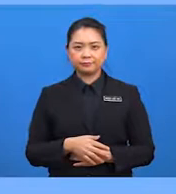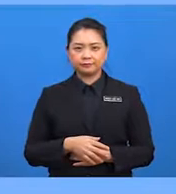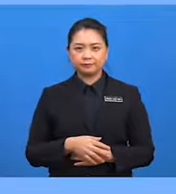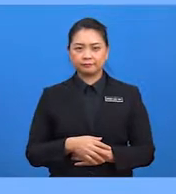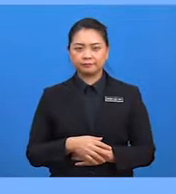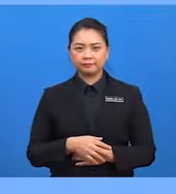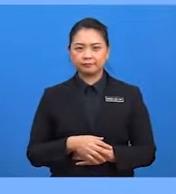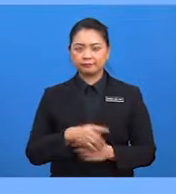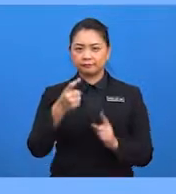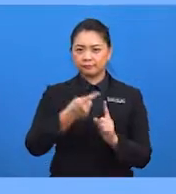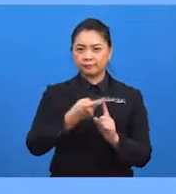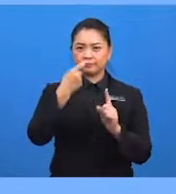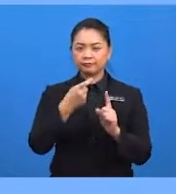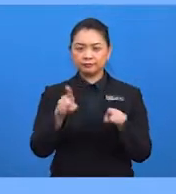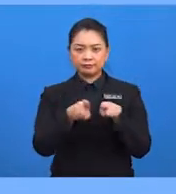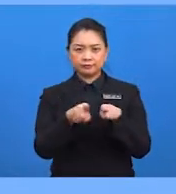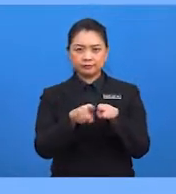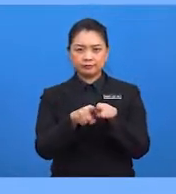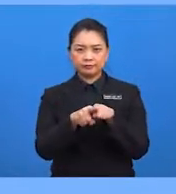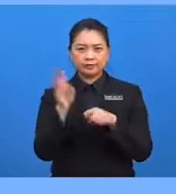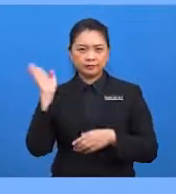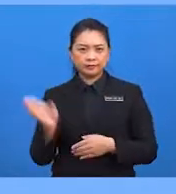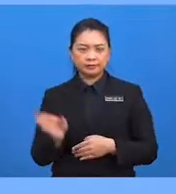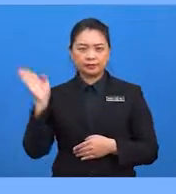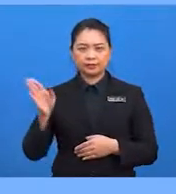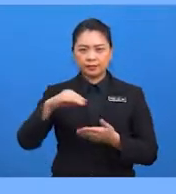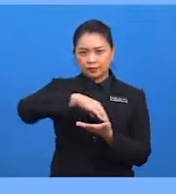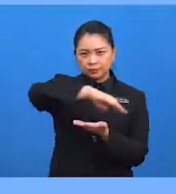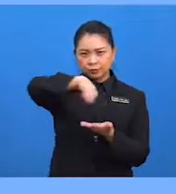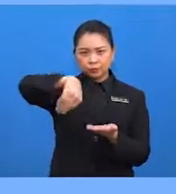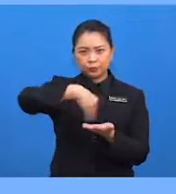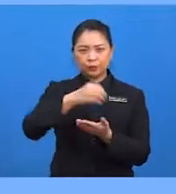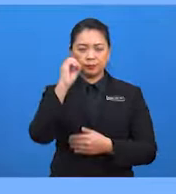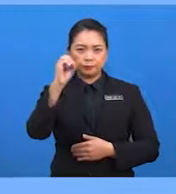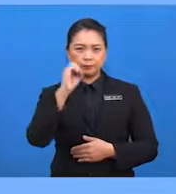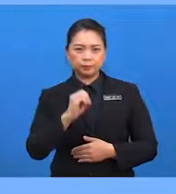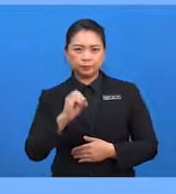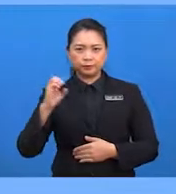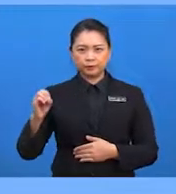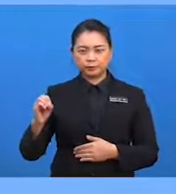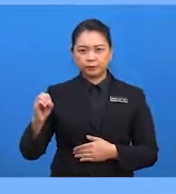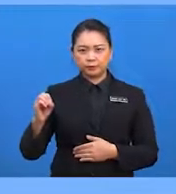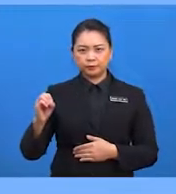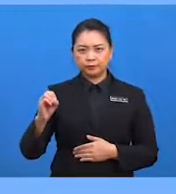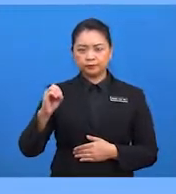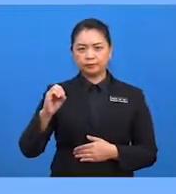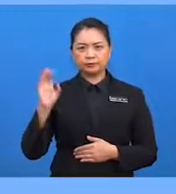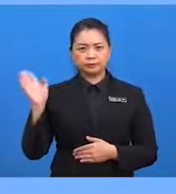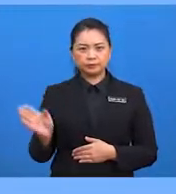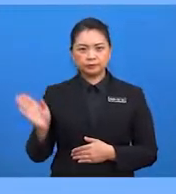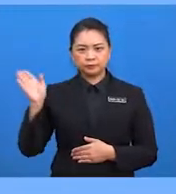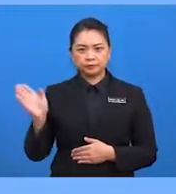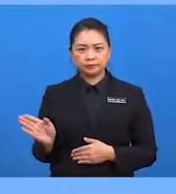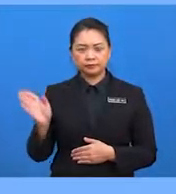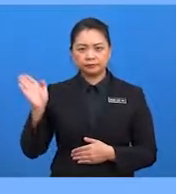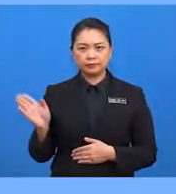Dari persamaan ion ini, semua molekul hidrogen klorida, HCl, mengayun